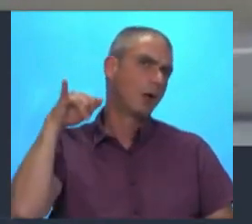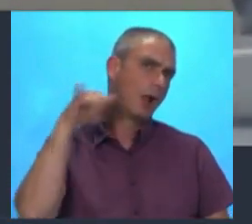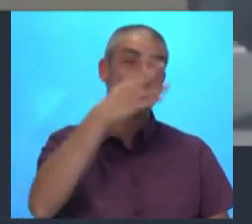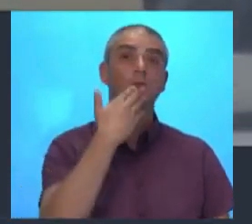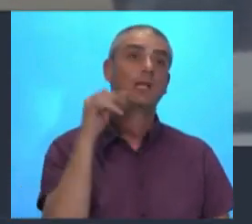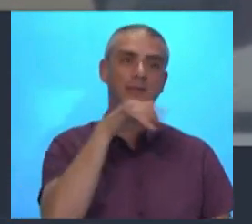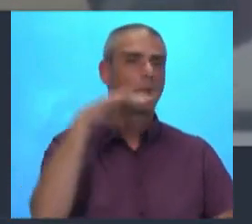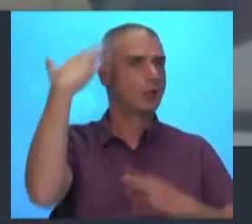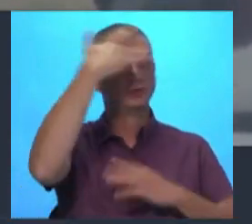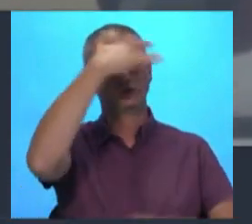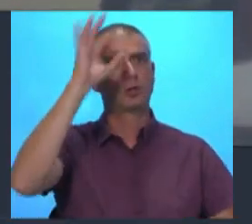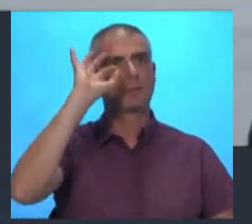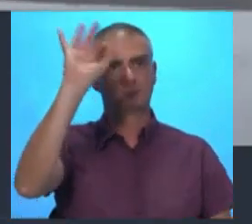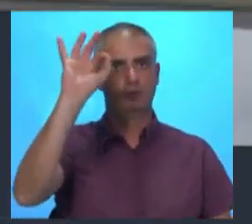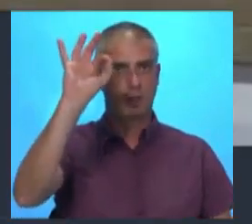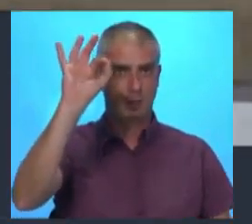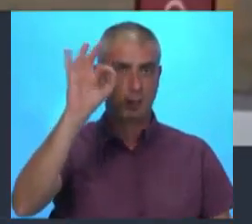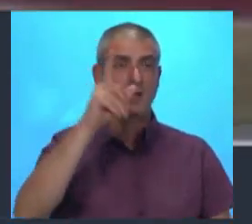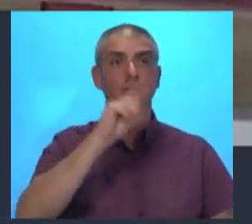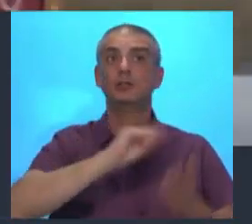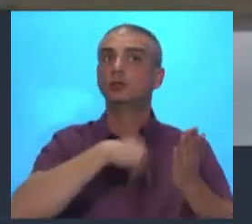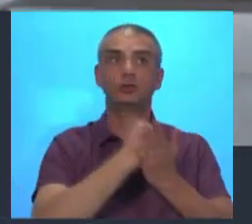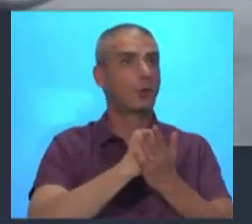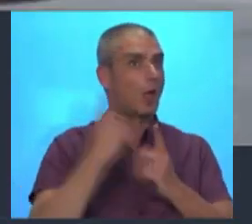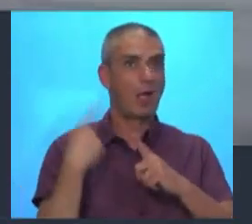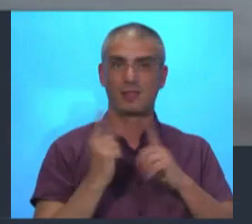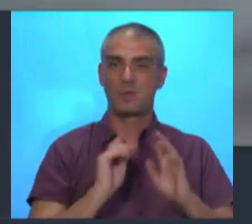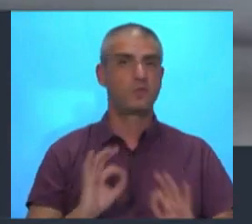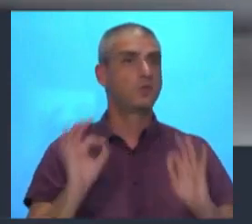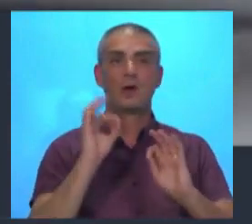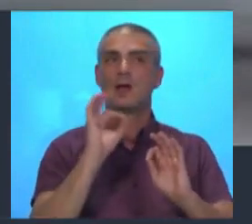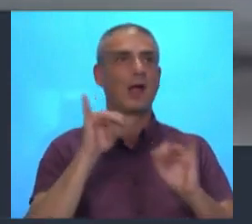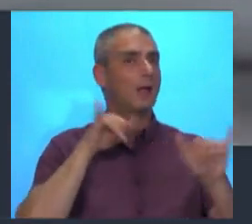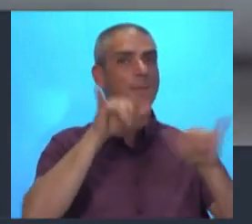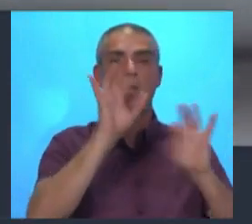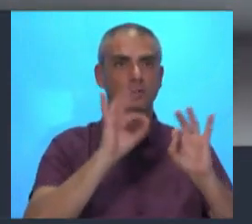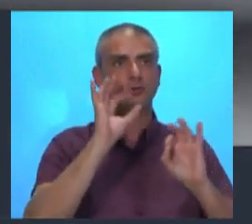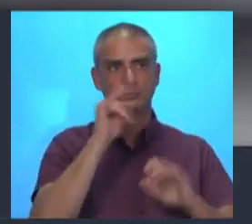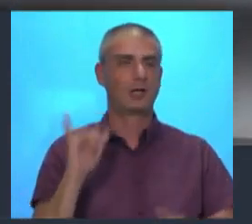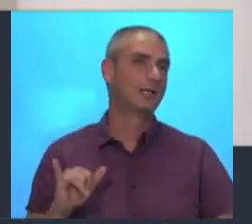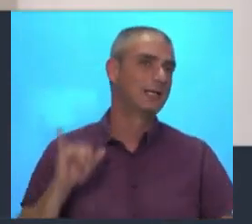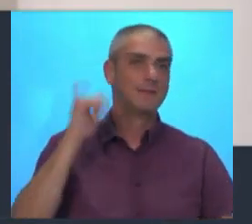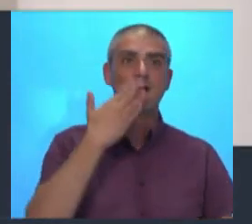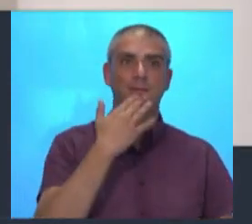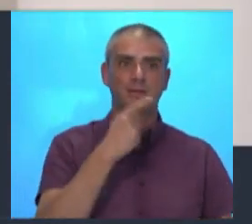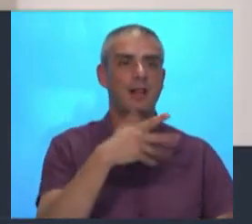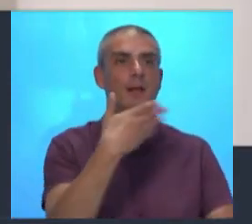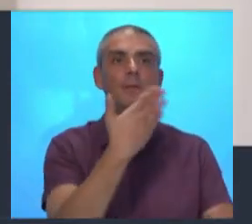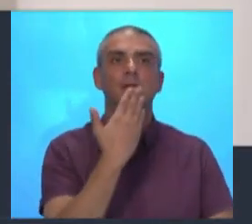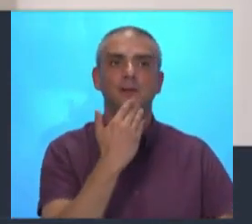לישראל מעל שטחי הממלכה, אישור שלא ניתן עד עכשיו לשום כלי טייס שהמריא מישראל. מדינת